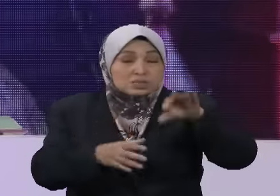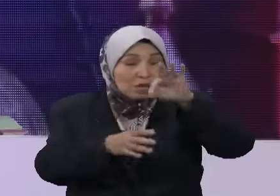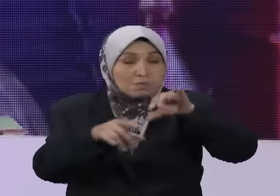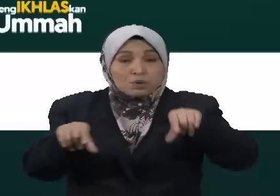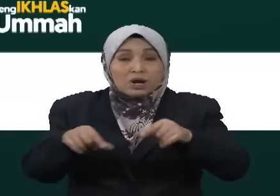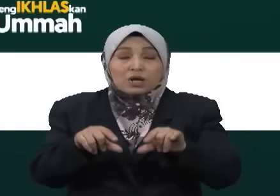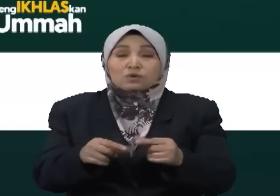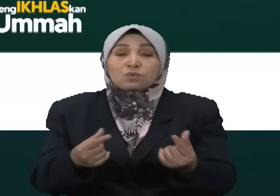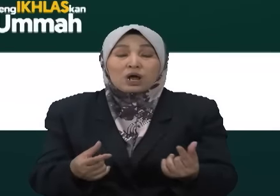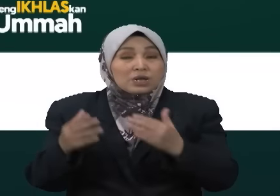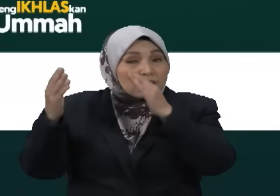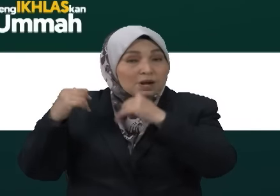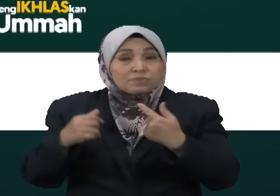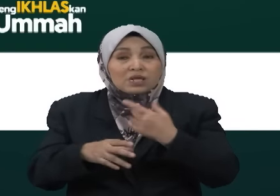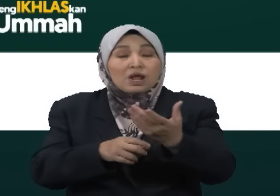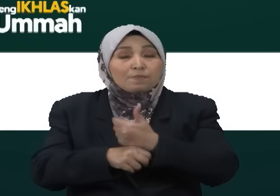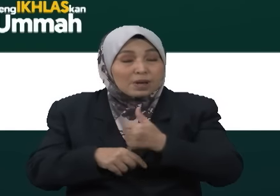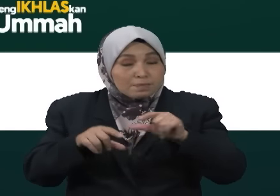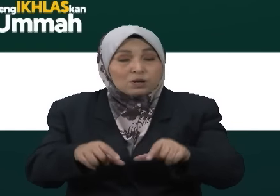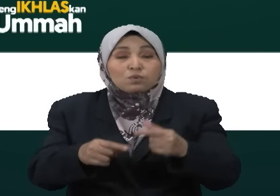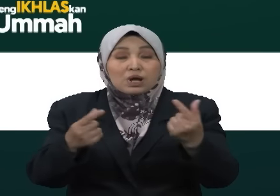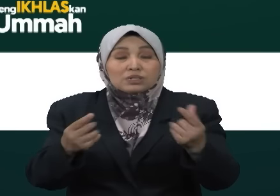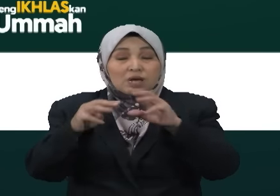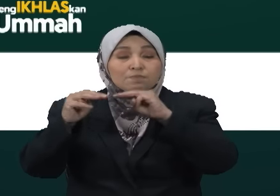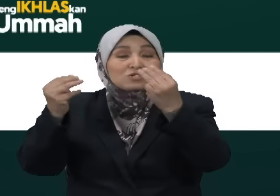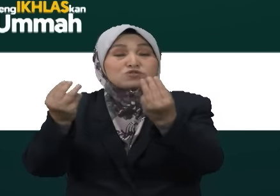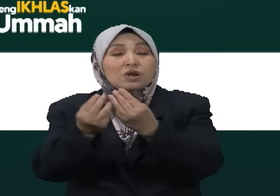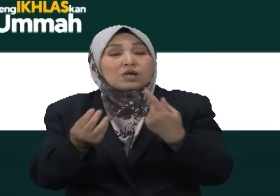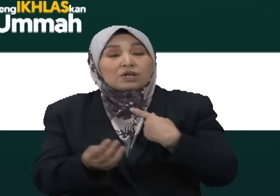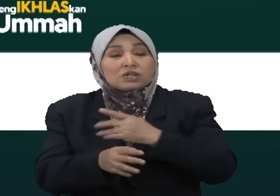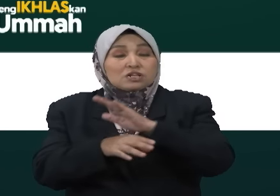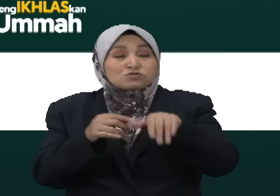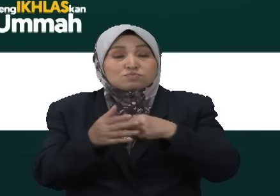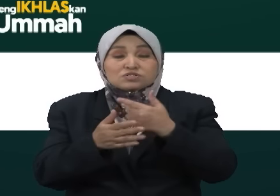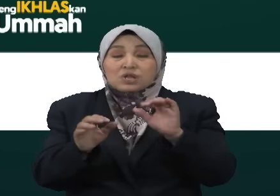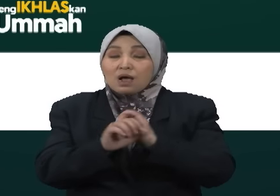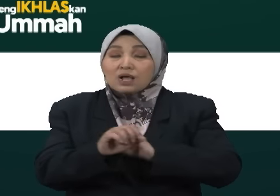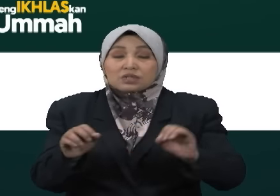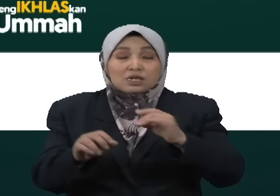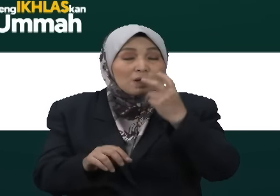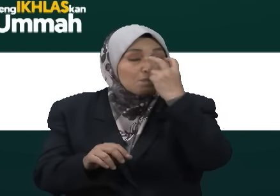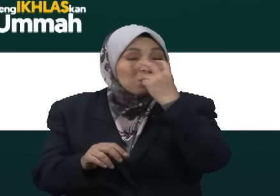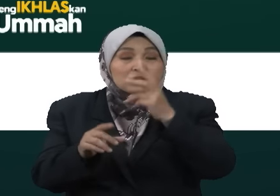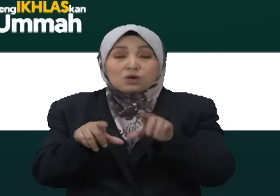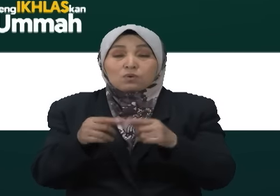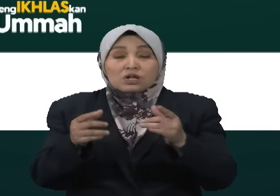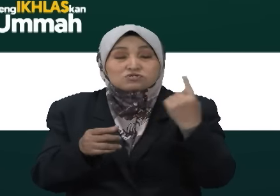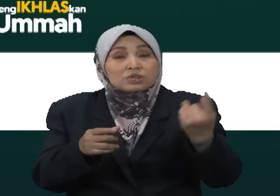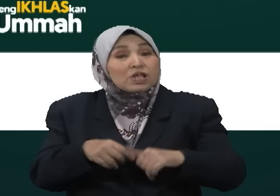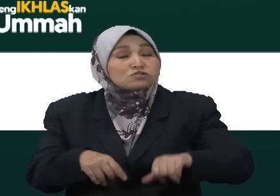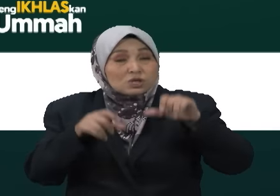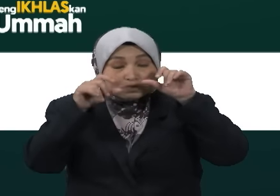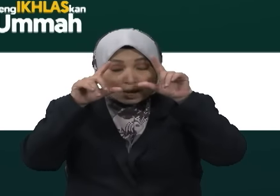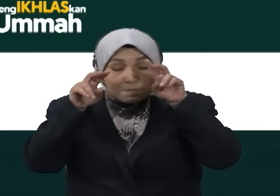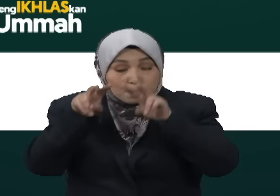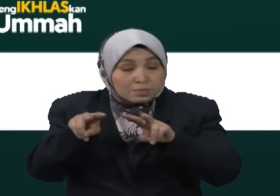al-quran mudah-mudahan kita dapat mengqurankan masyarakat kita semua sehingga tidak ada yang buta al-quran sentiasa celik kepada